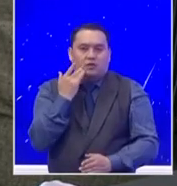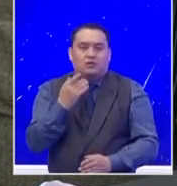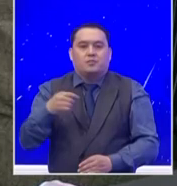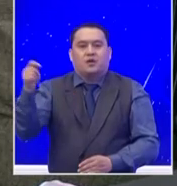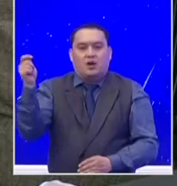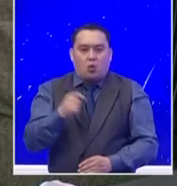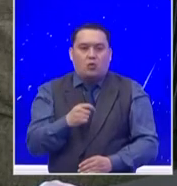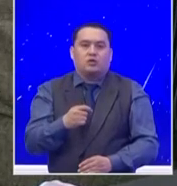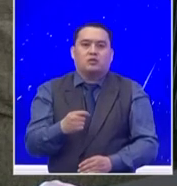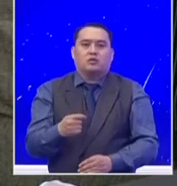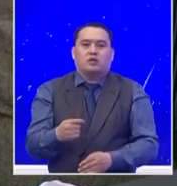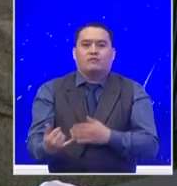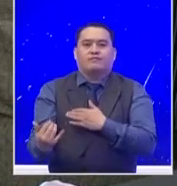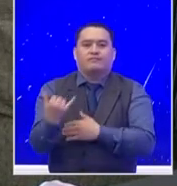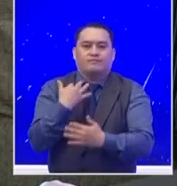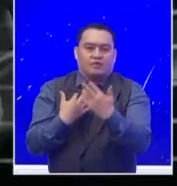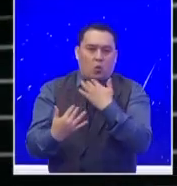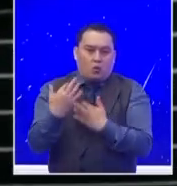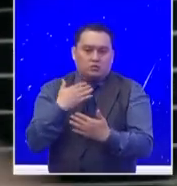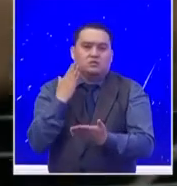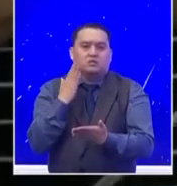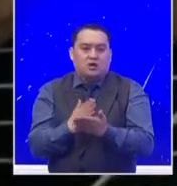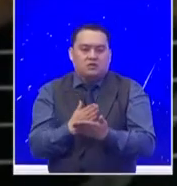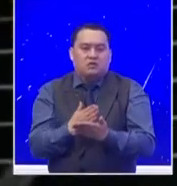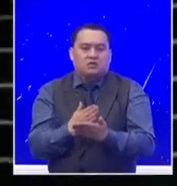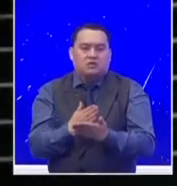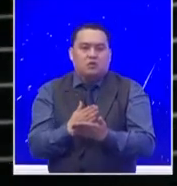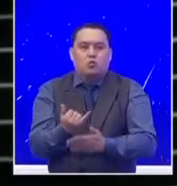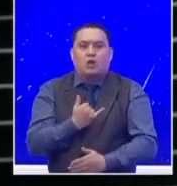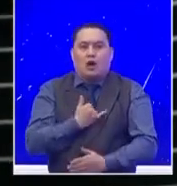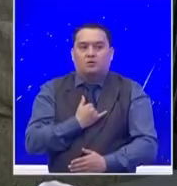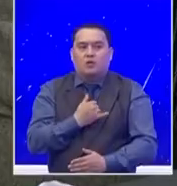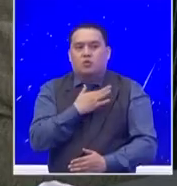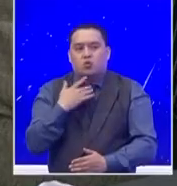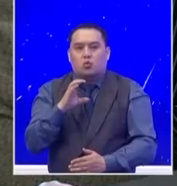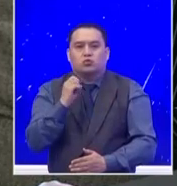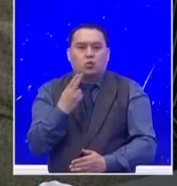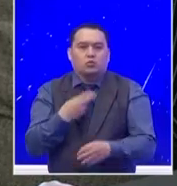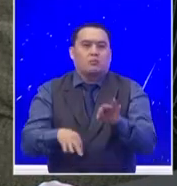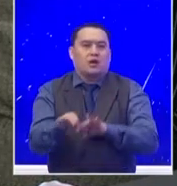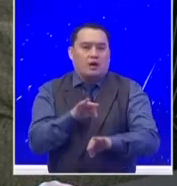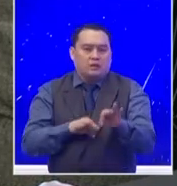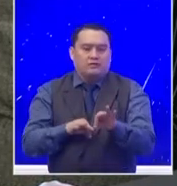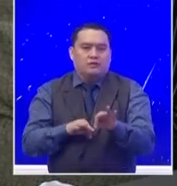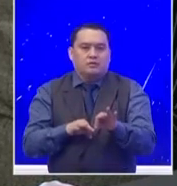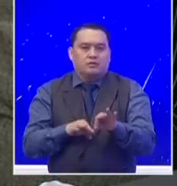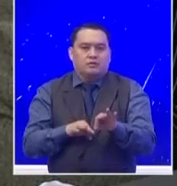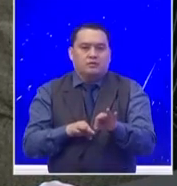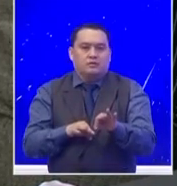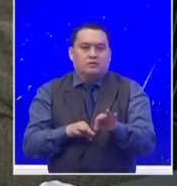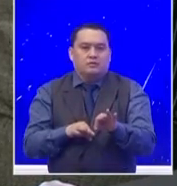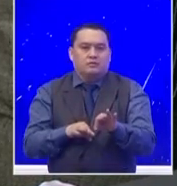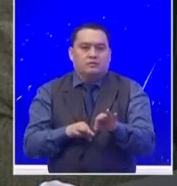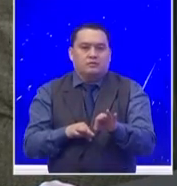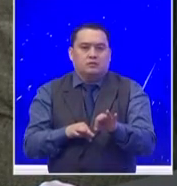нам все приходят сами ребята. У нас много социальных проектов.